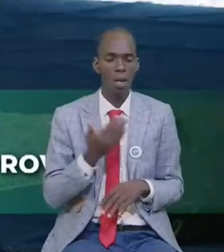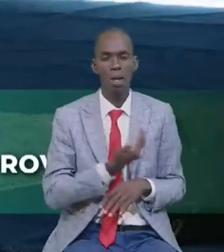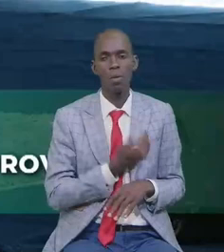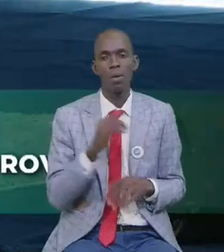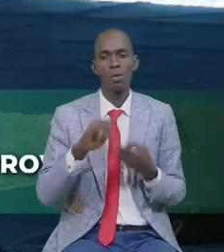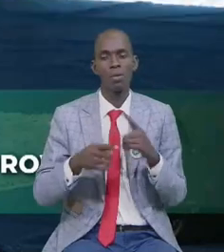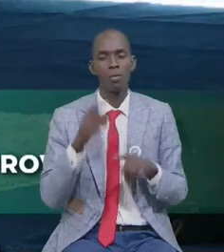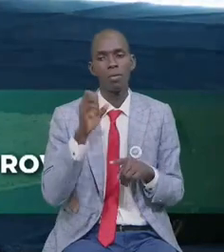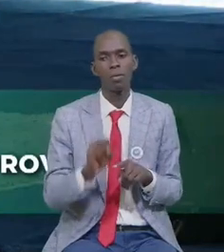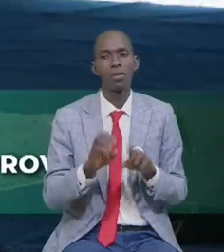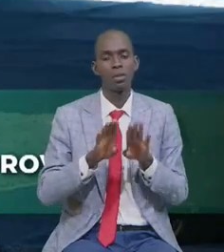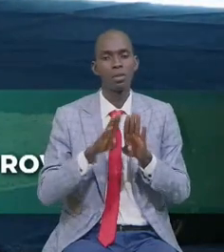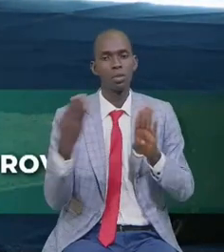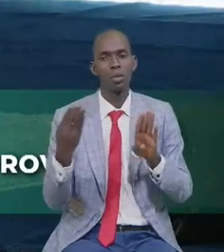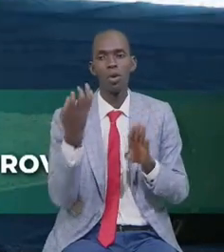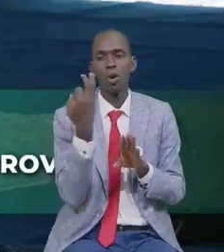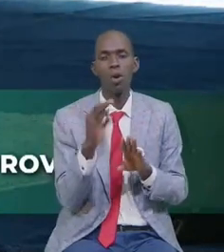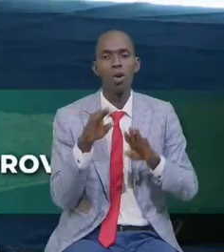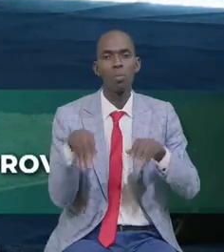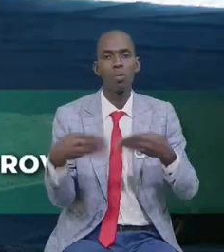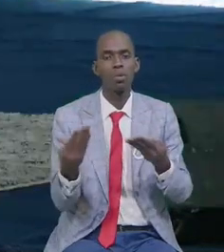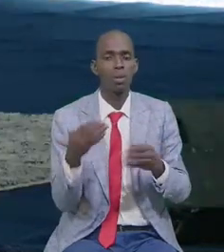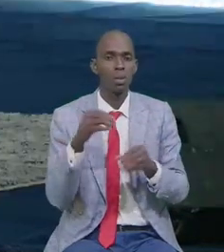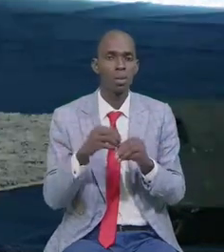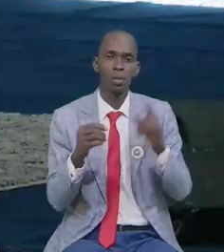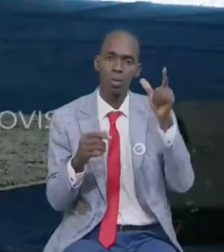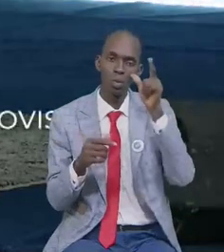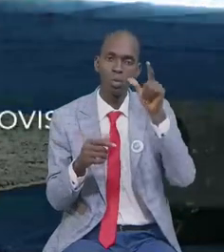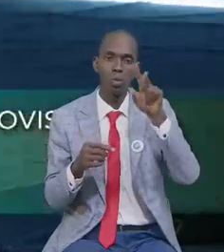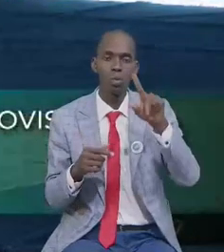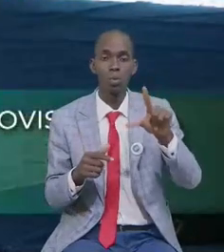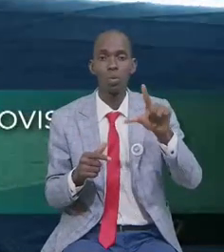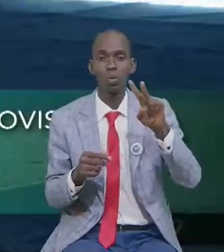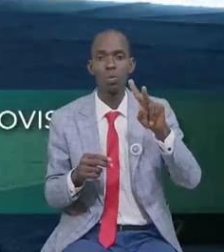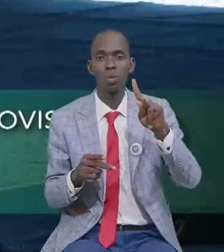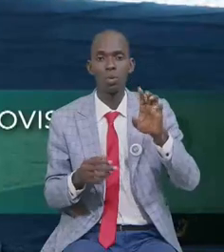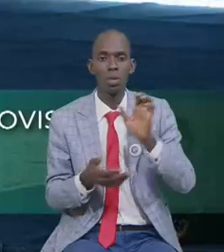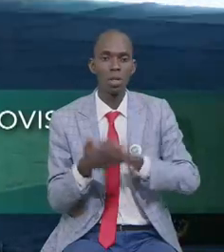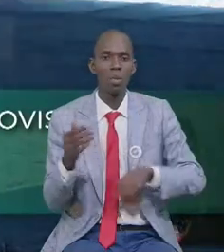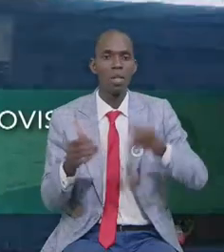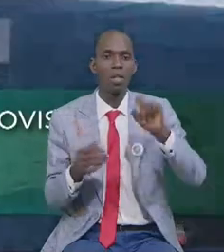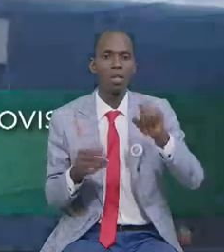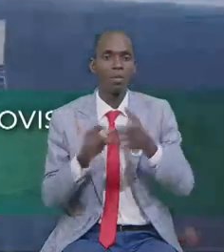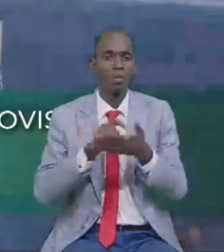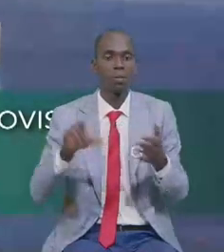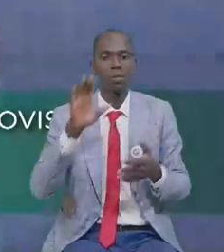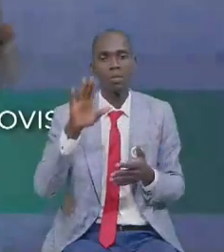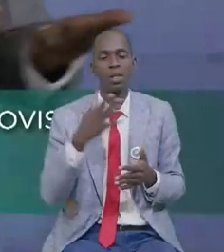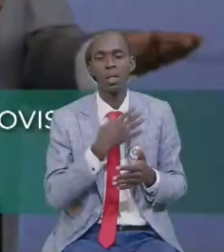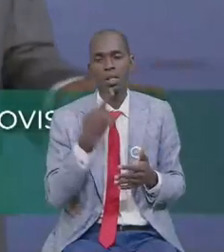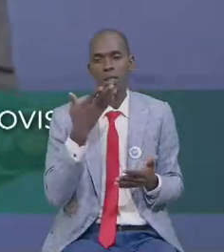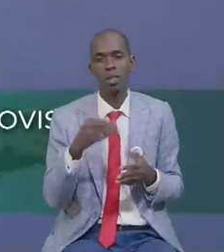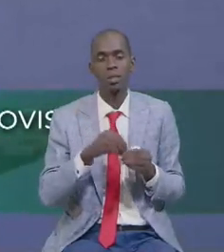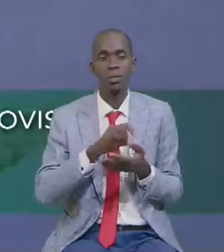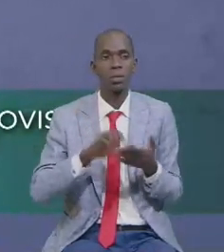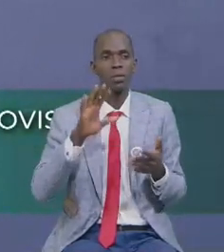ami. Luc 11, verset 5. Verset 5 de Luc 11, il a dit